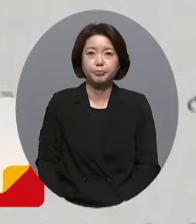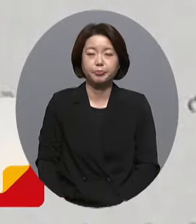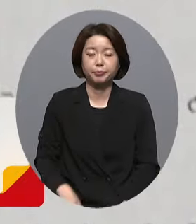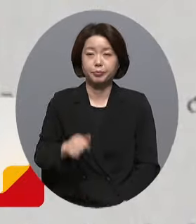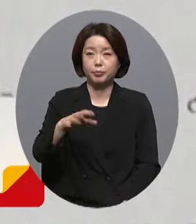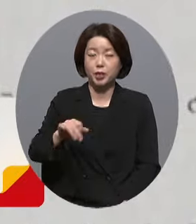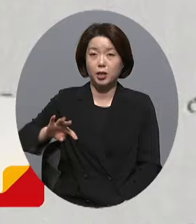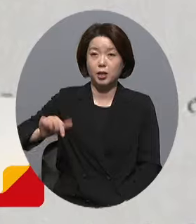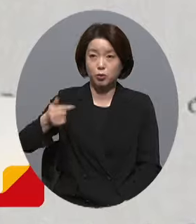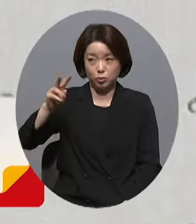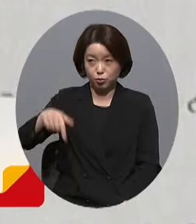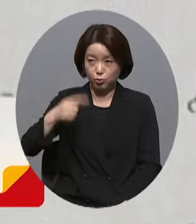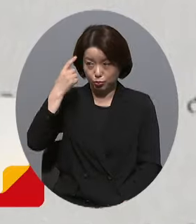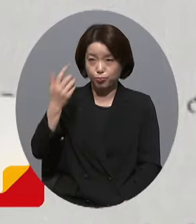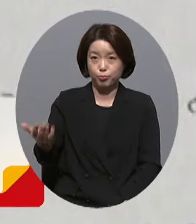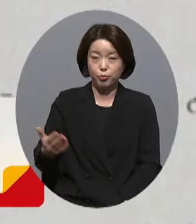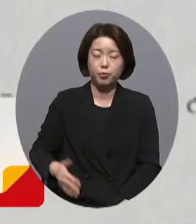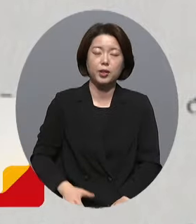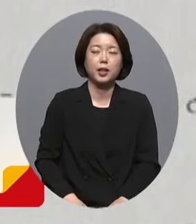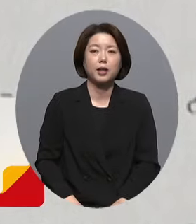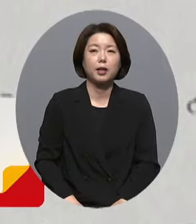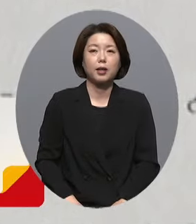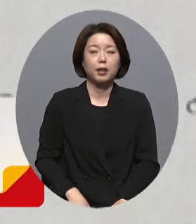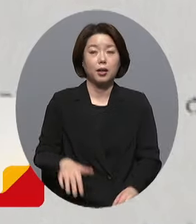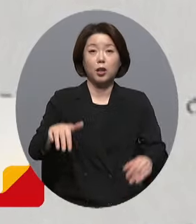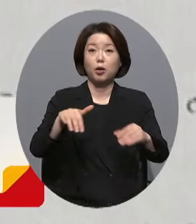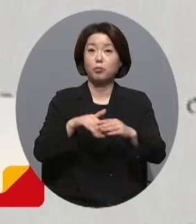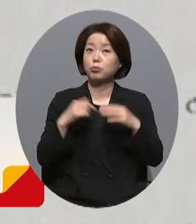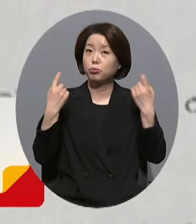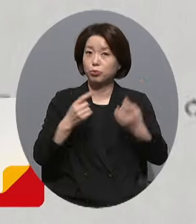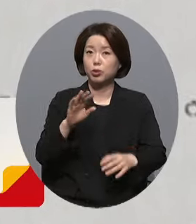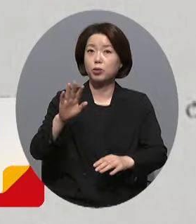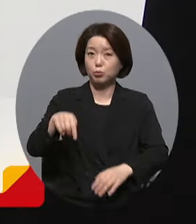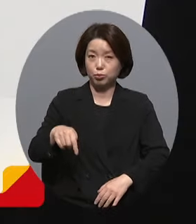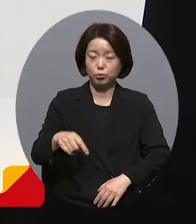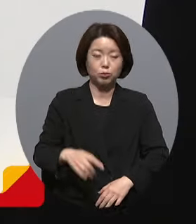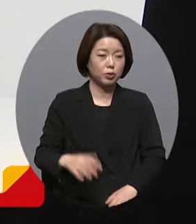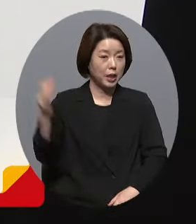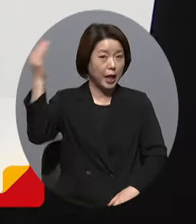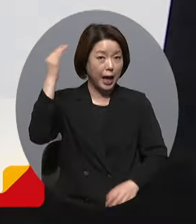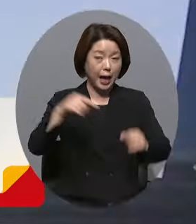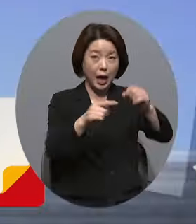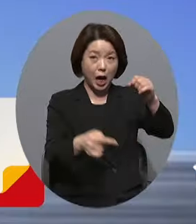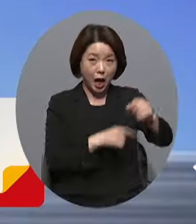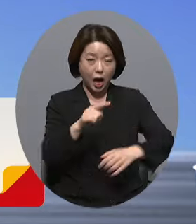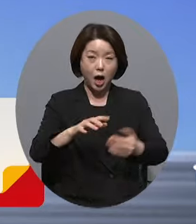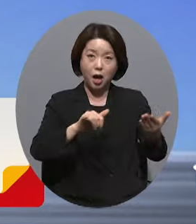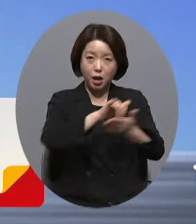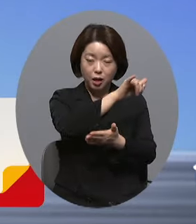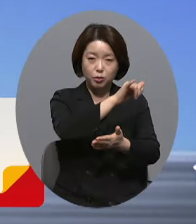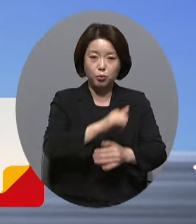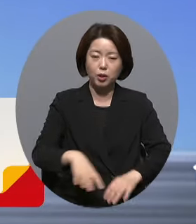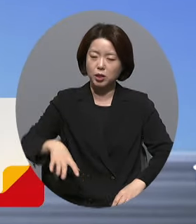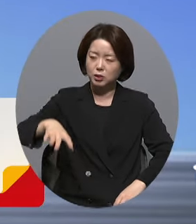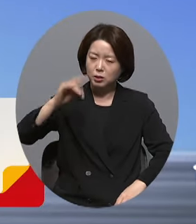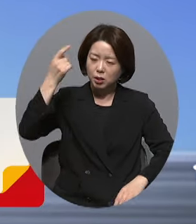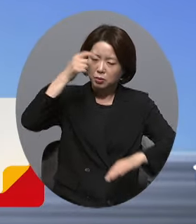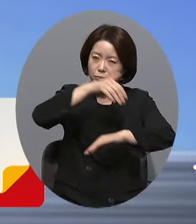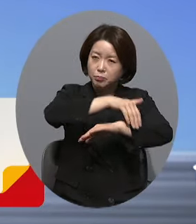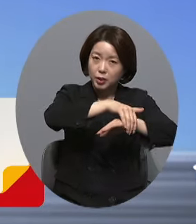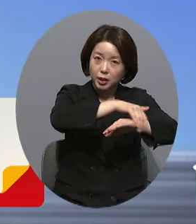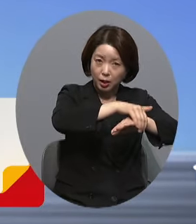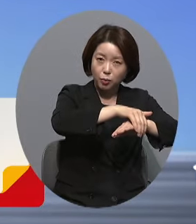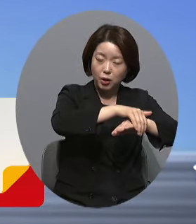장현주 위원장께요. 그렇다면은 이제 그 문체부하고 대한항공이 예초에 이 계획